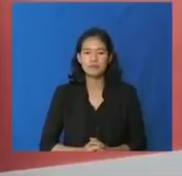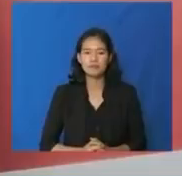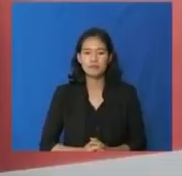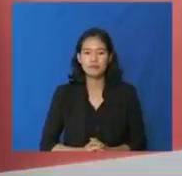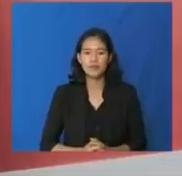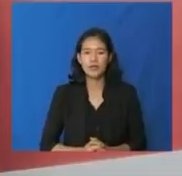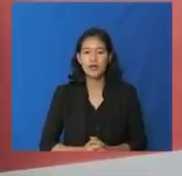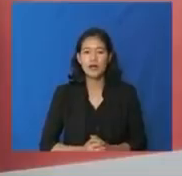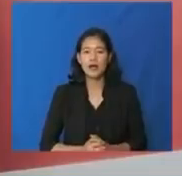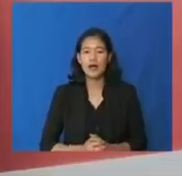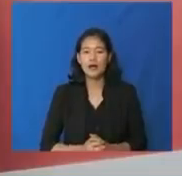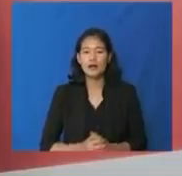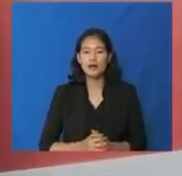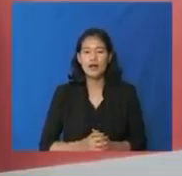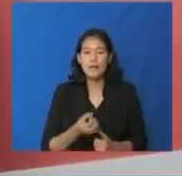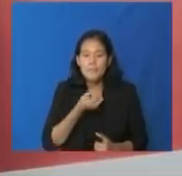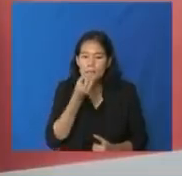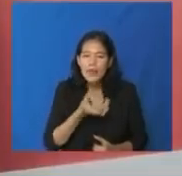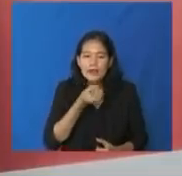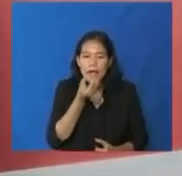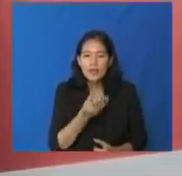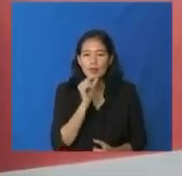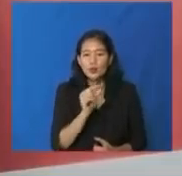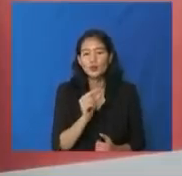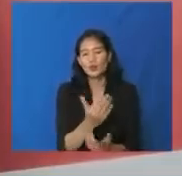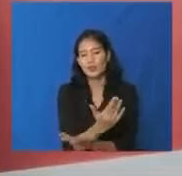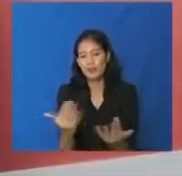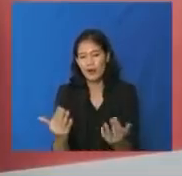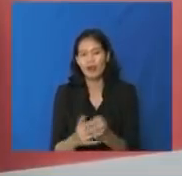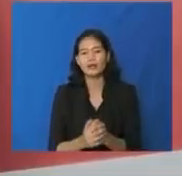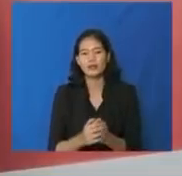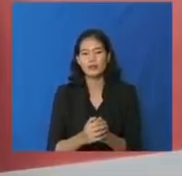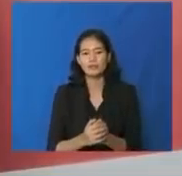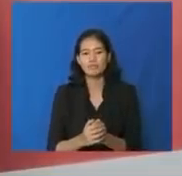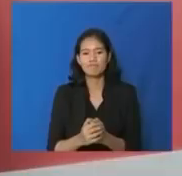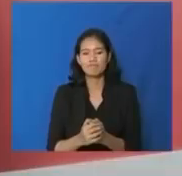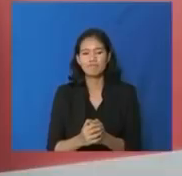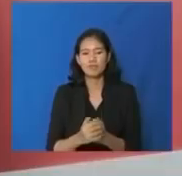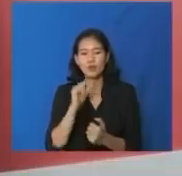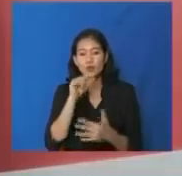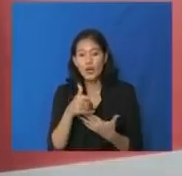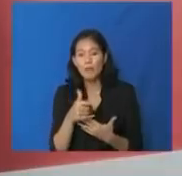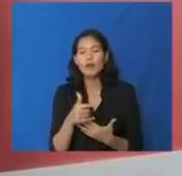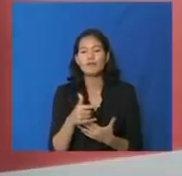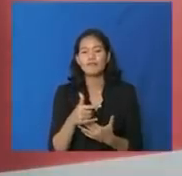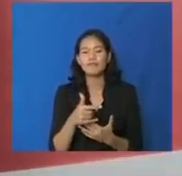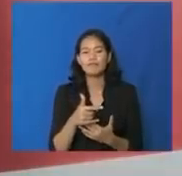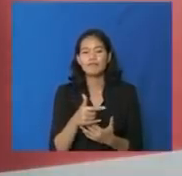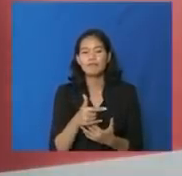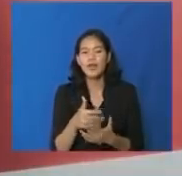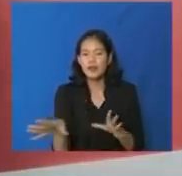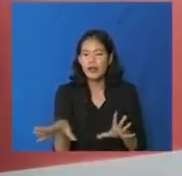tuntunan nasehat kepada masyarakat kepada umat untuk ikut mematuhi